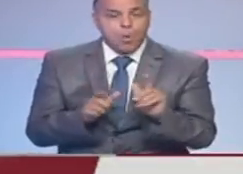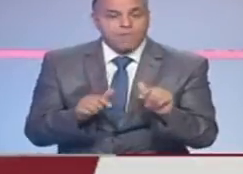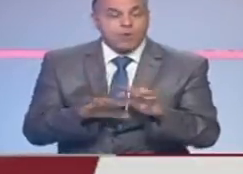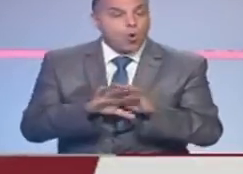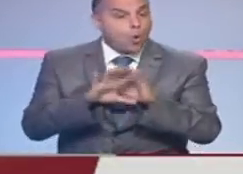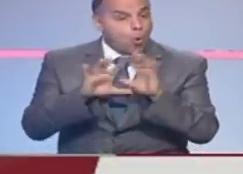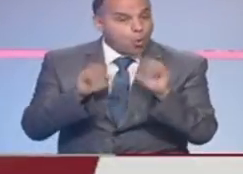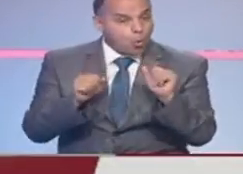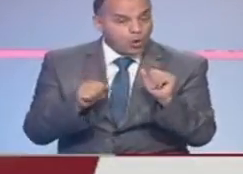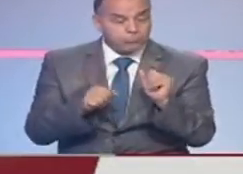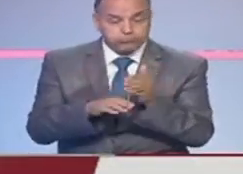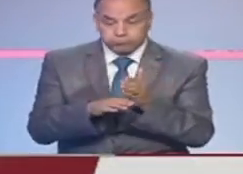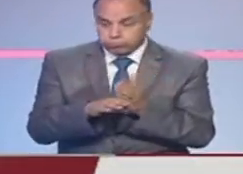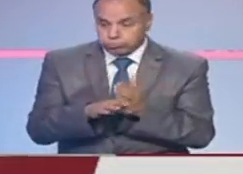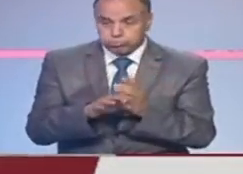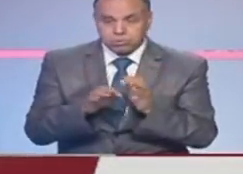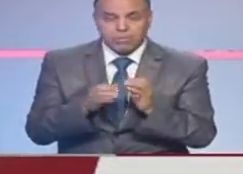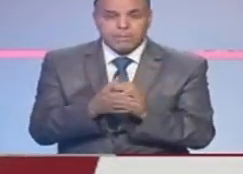الظروف